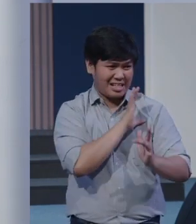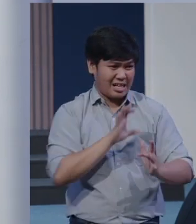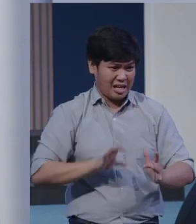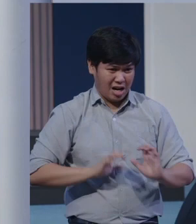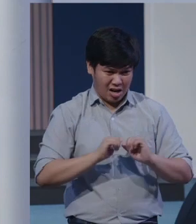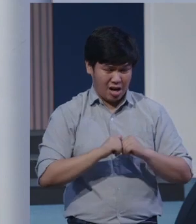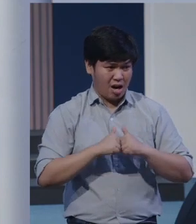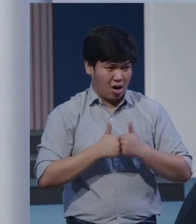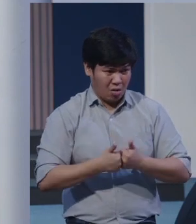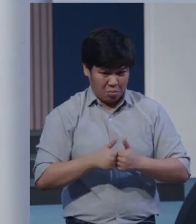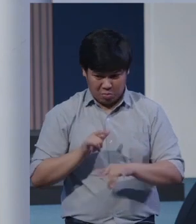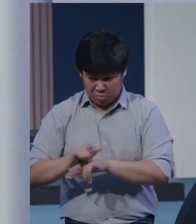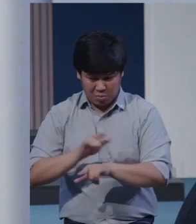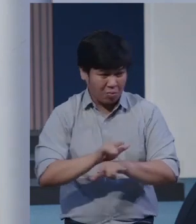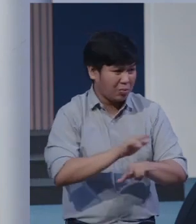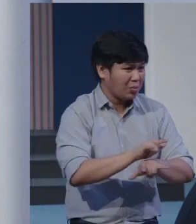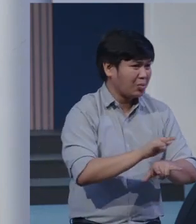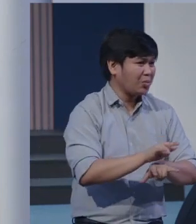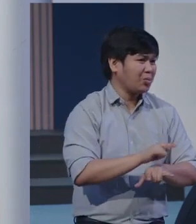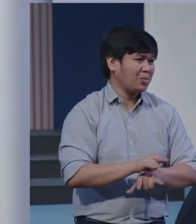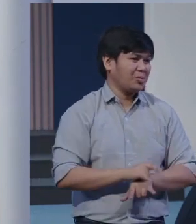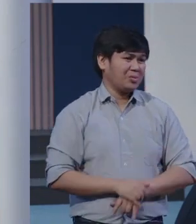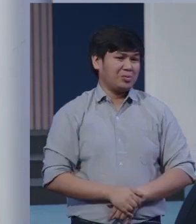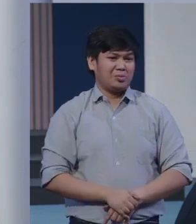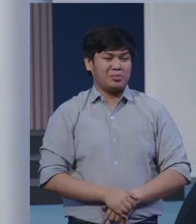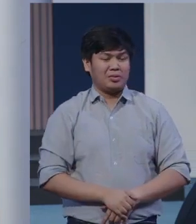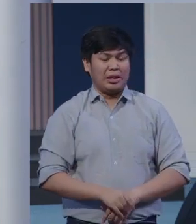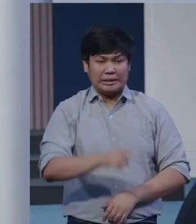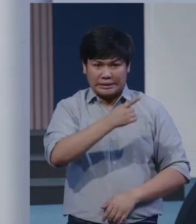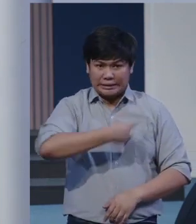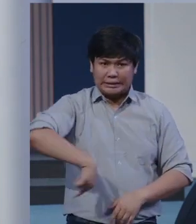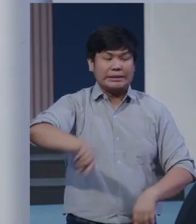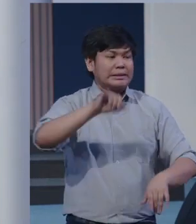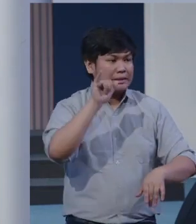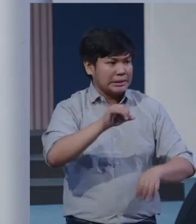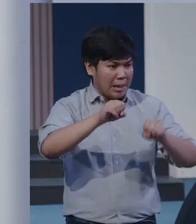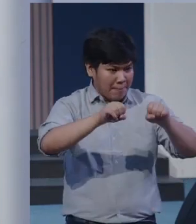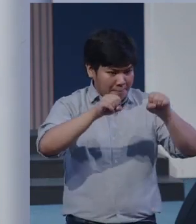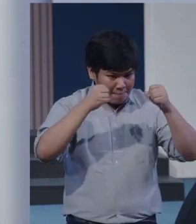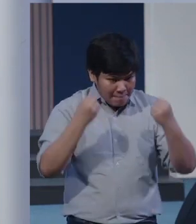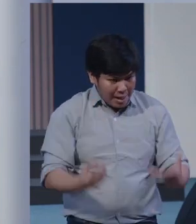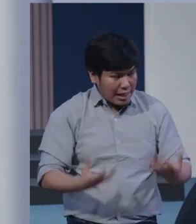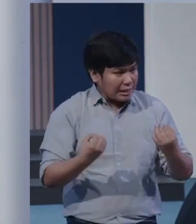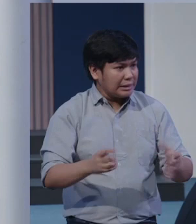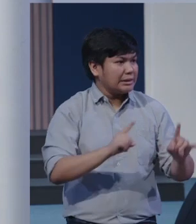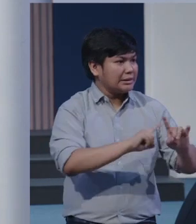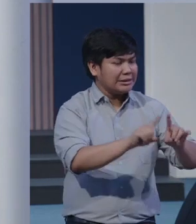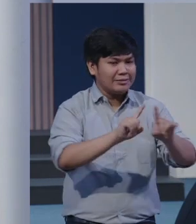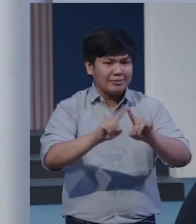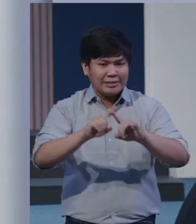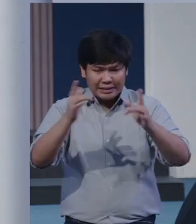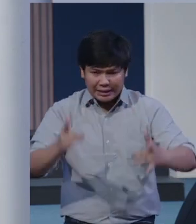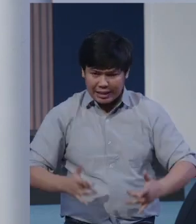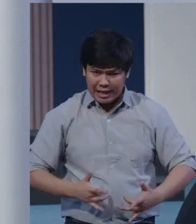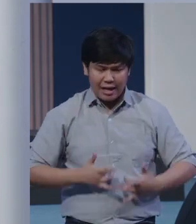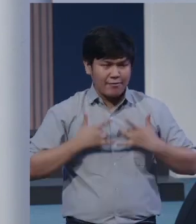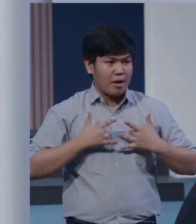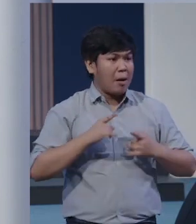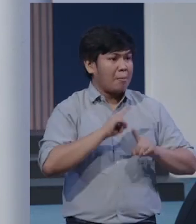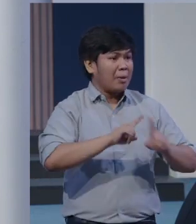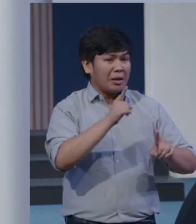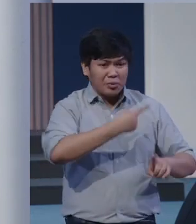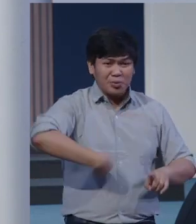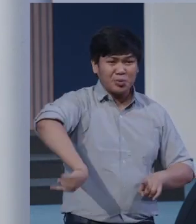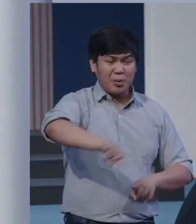12:5 so we though many are one body in christ and individually members